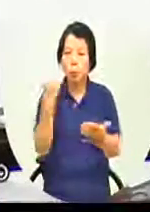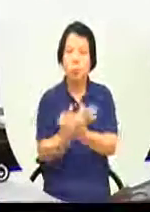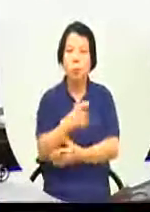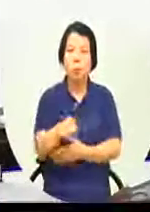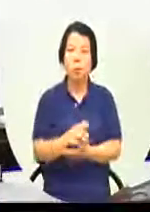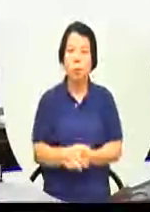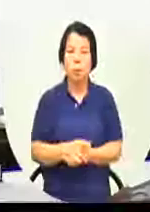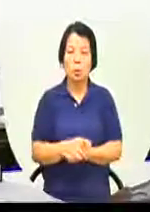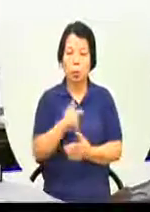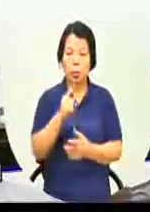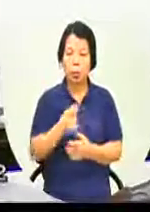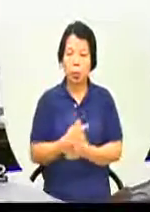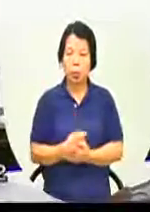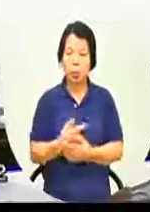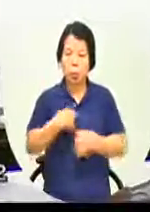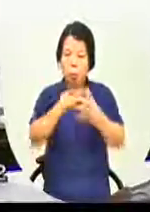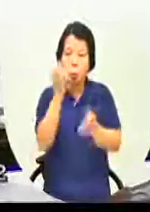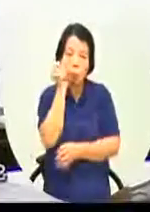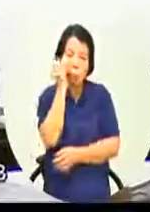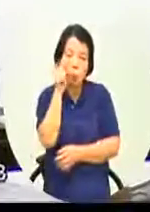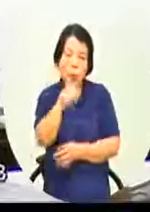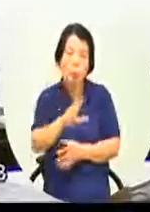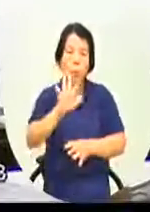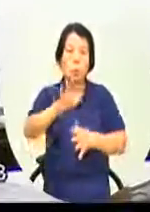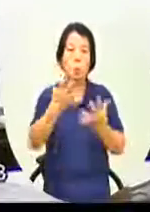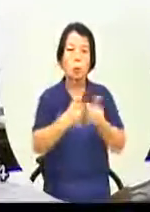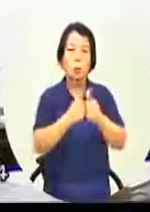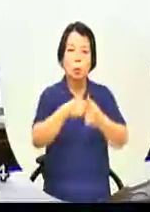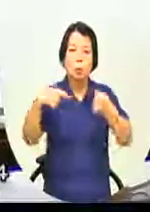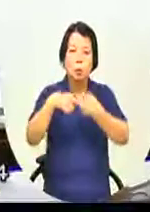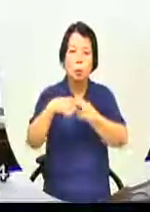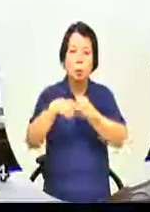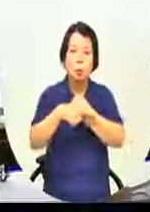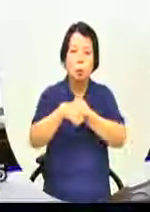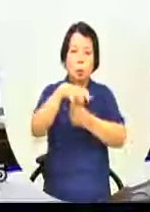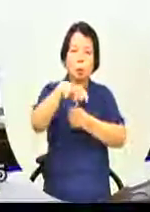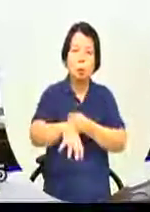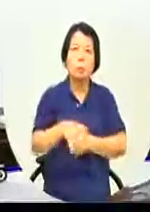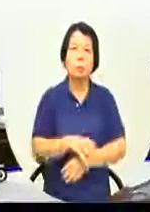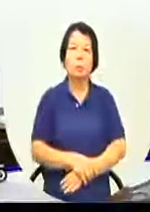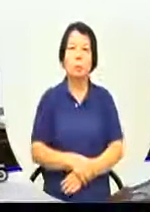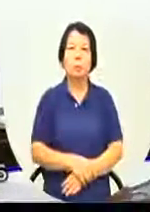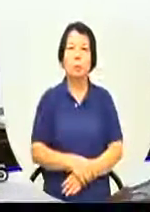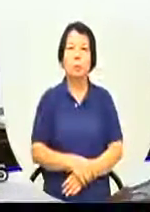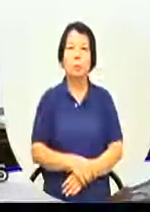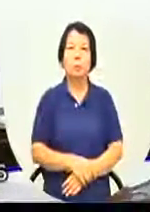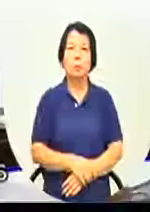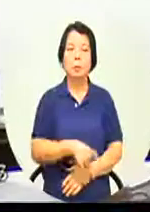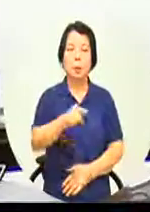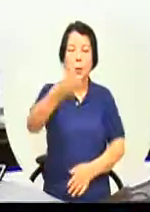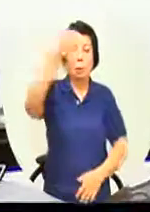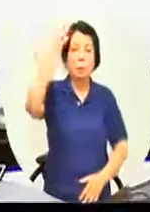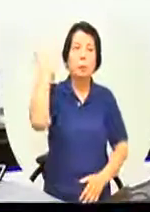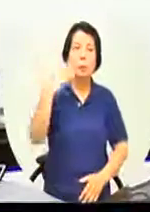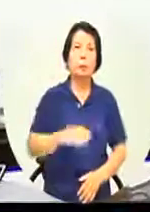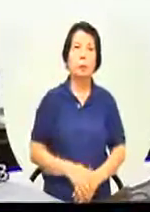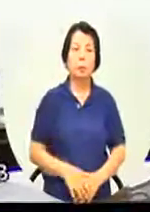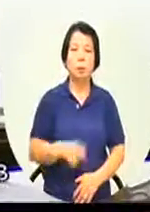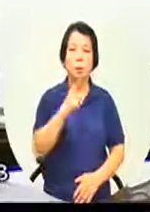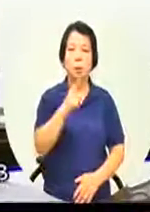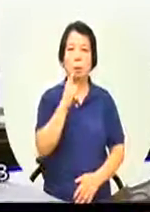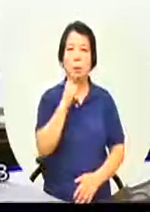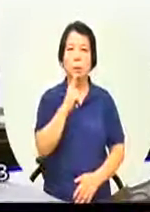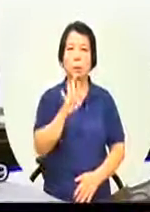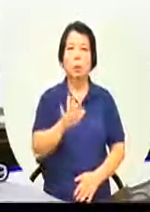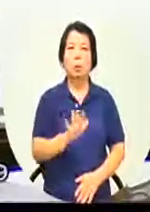有去参观那个有机农业的那个研究单位的那个，他在过去那个时候，他说他瘦